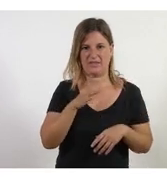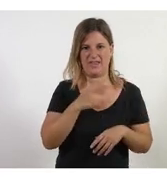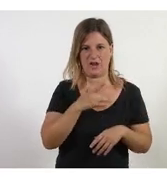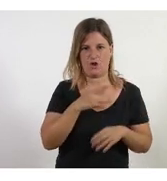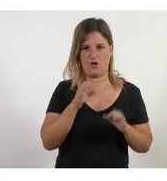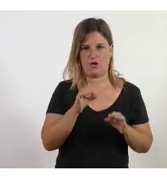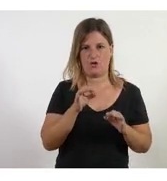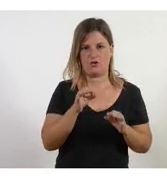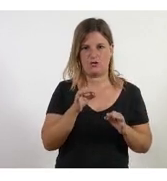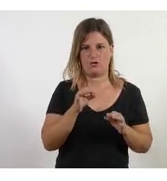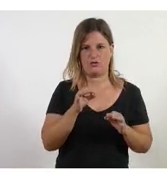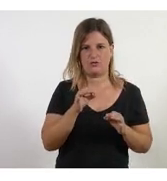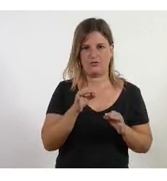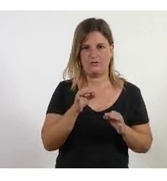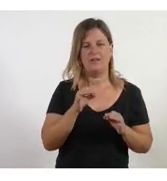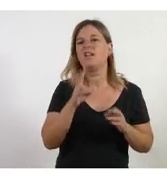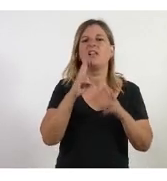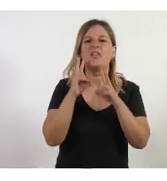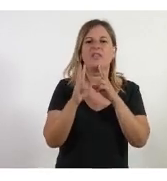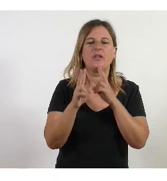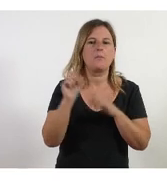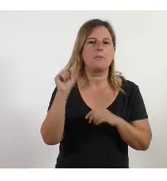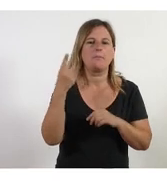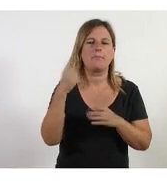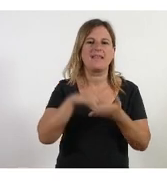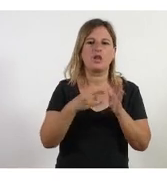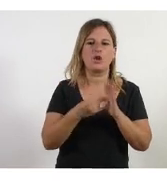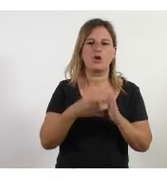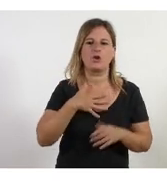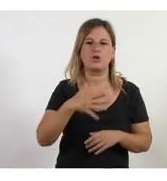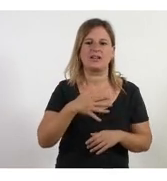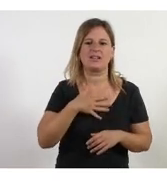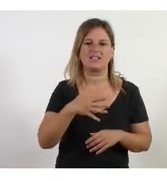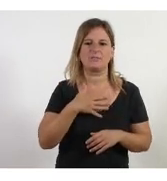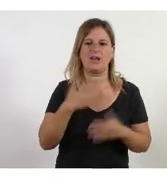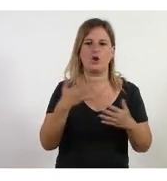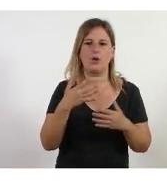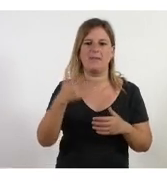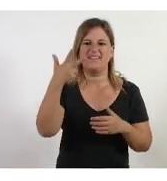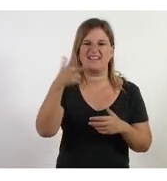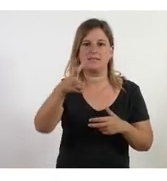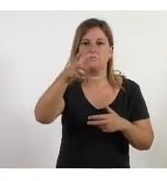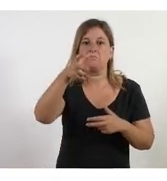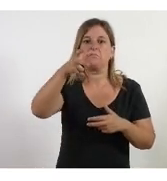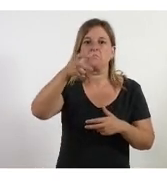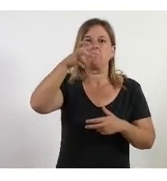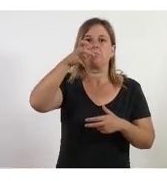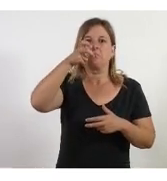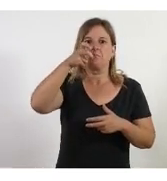superconegut i reconegut, diuen que la millor manera de respirar és aquesta que us he dit, eh? Tres inspiracions